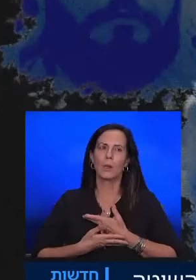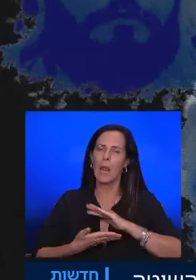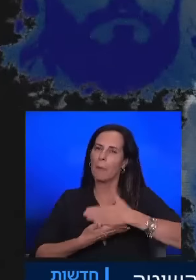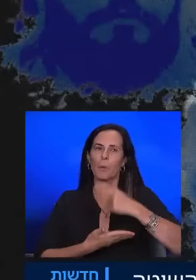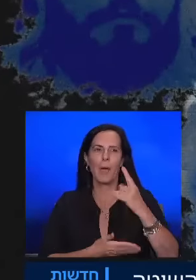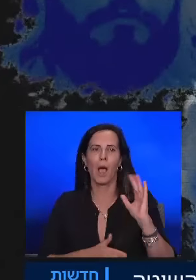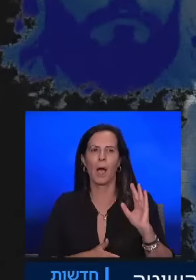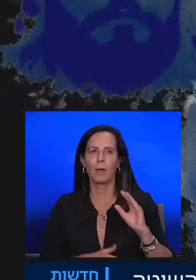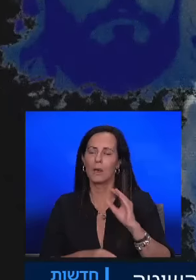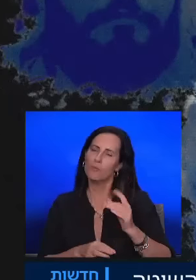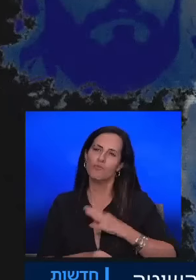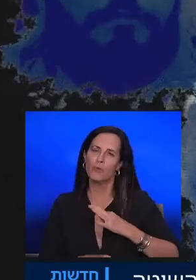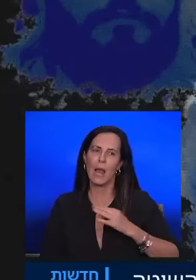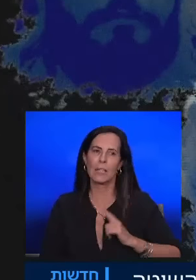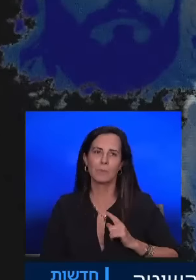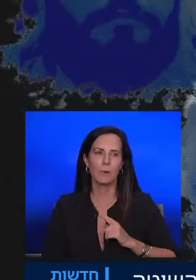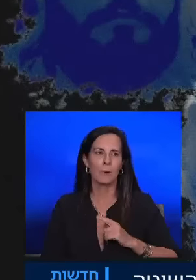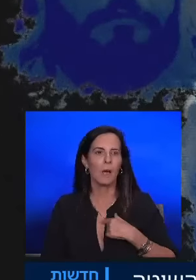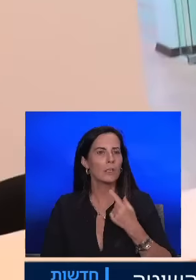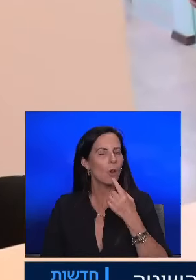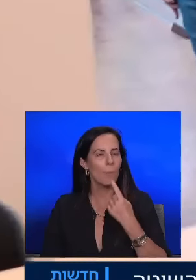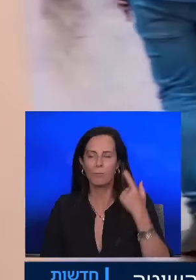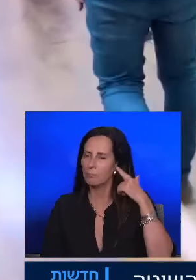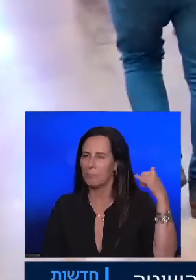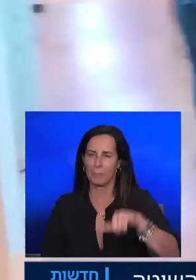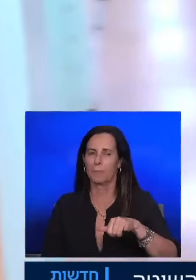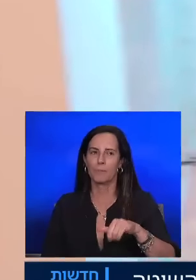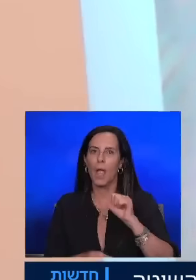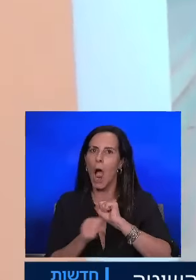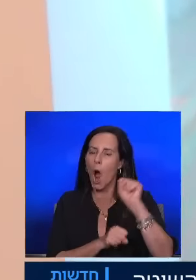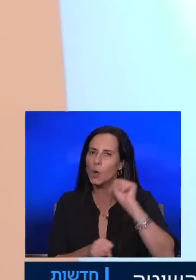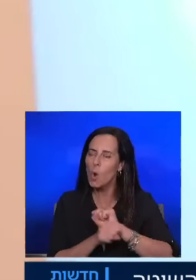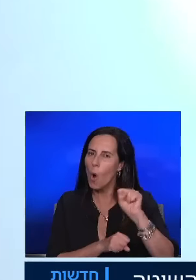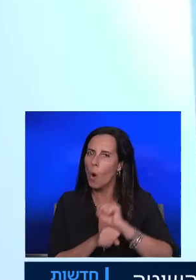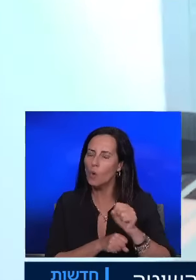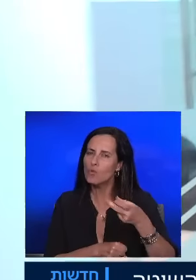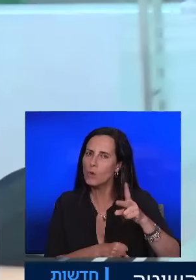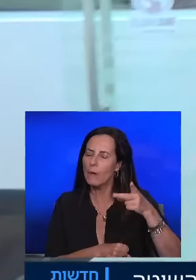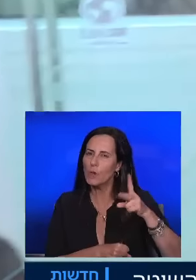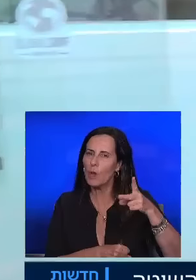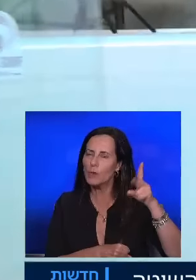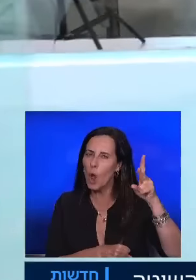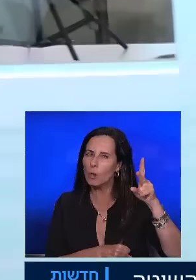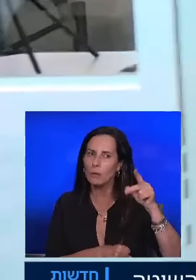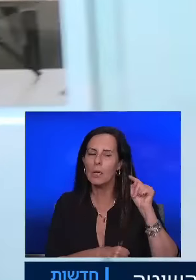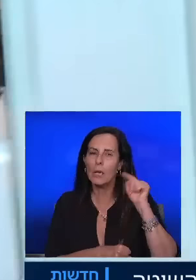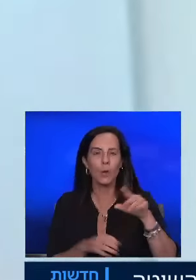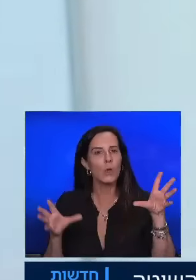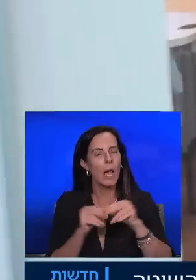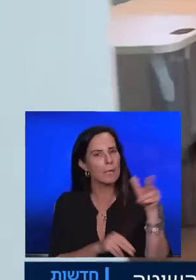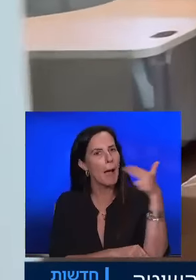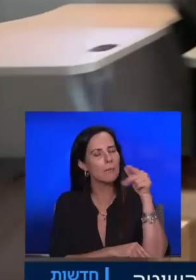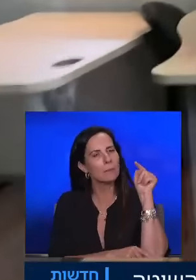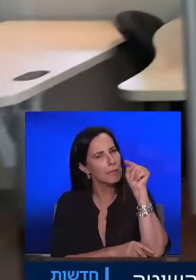בסדר. בשימושי האישי. תראה, אני רק אומר עוד פעם. כשהתלונות נגד המוזה החלו להצטבר, הגענו יחד עם הצלם שלנו